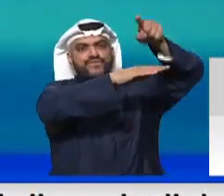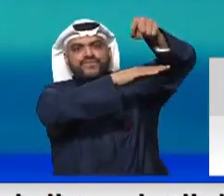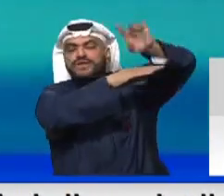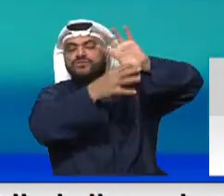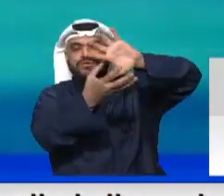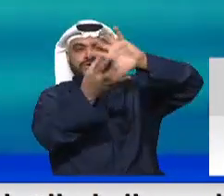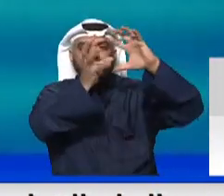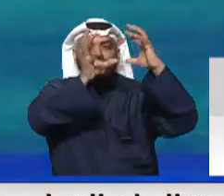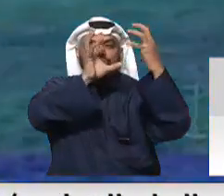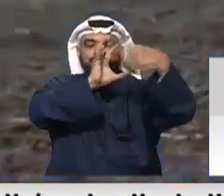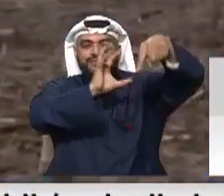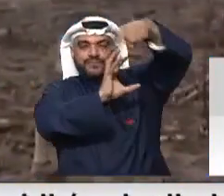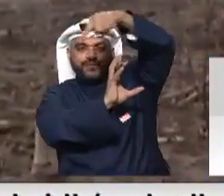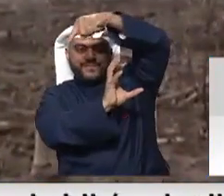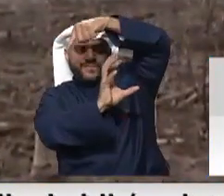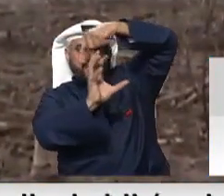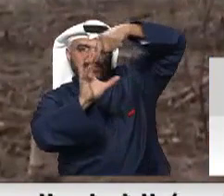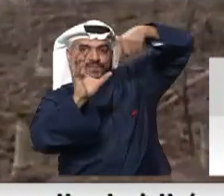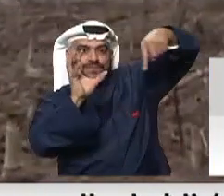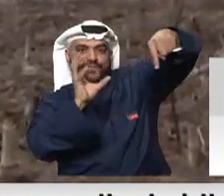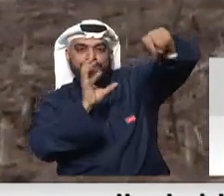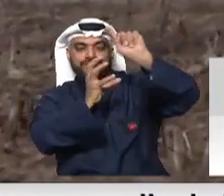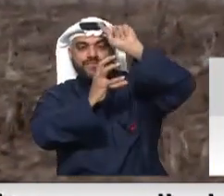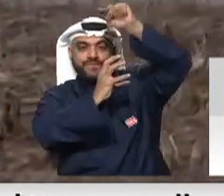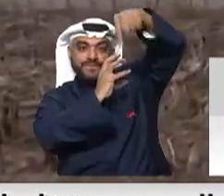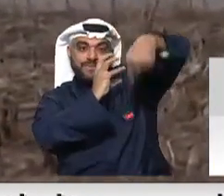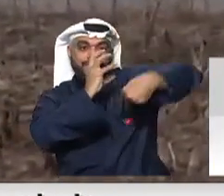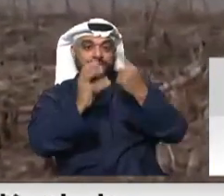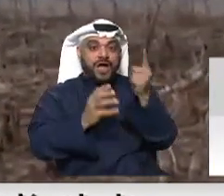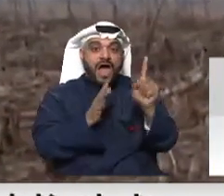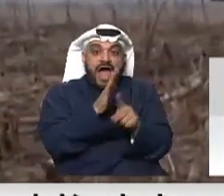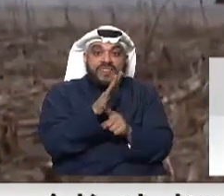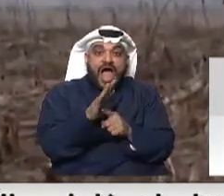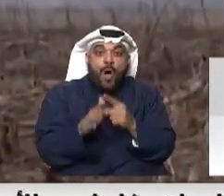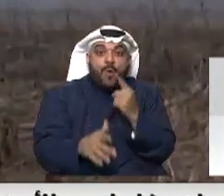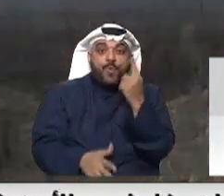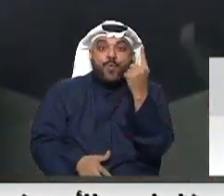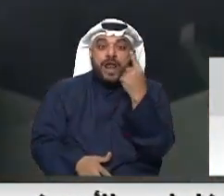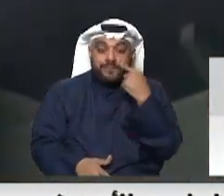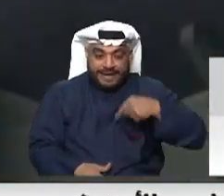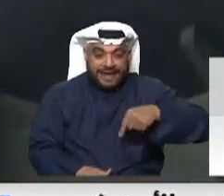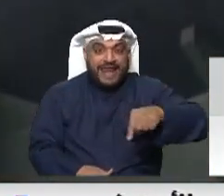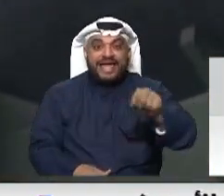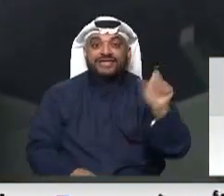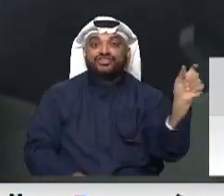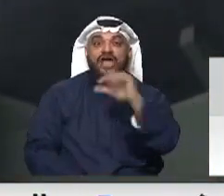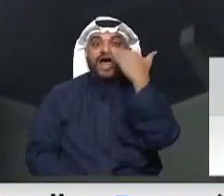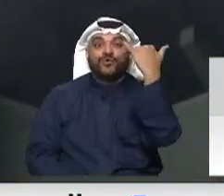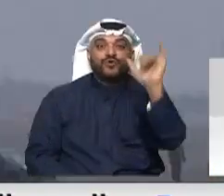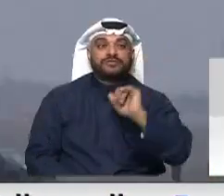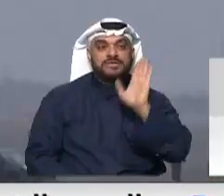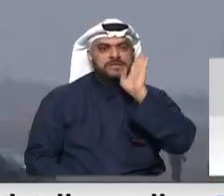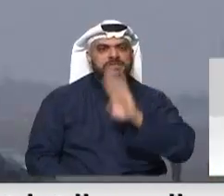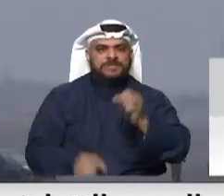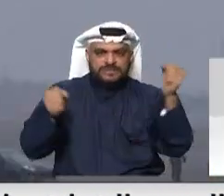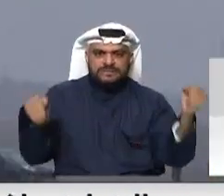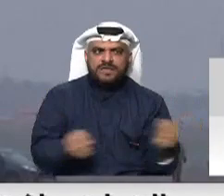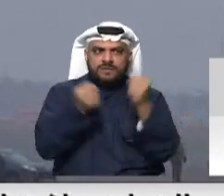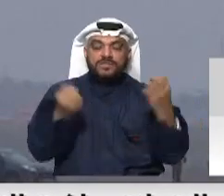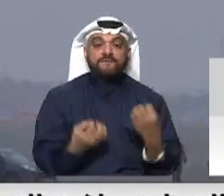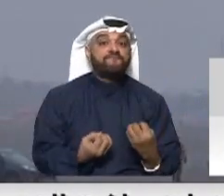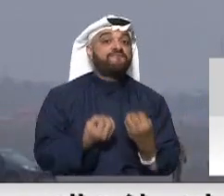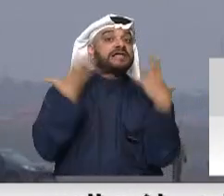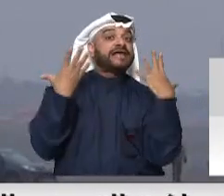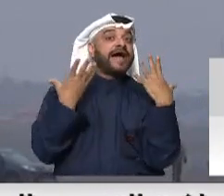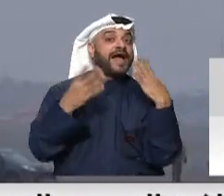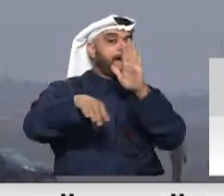هواسونغ 15، وهو أول اختبار منذ 7 أسابيع، مضيفة بأن التدريب نظم فجأة بدون